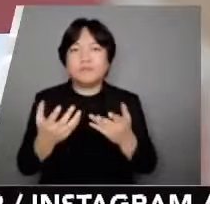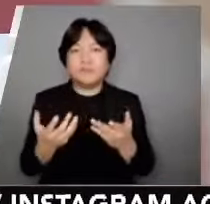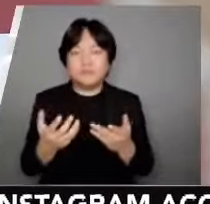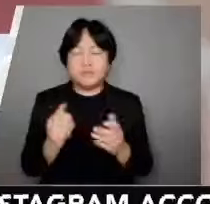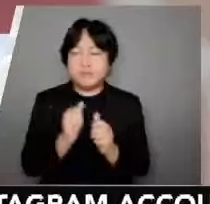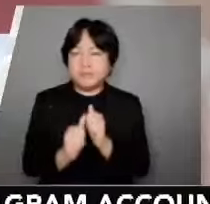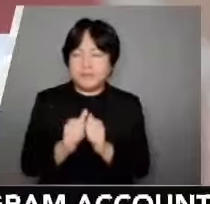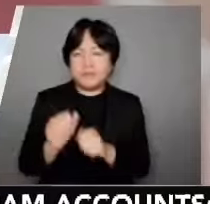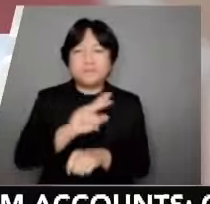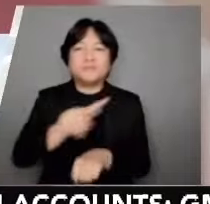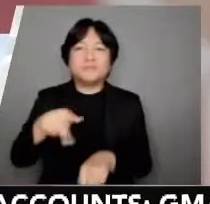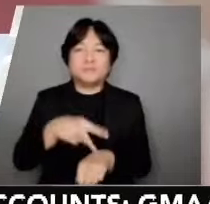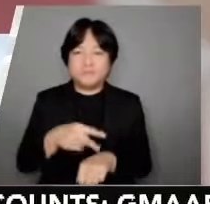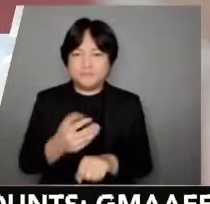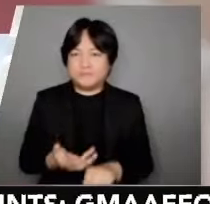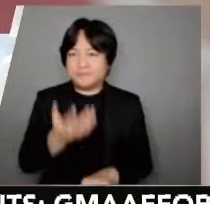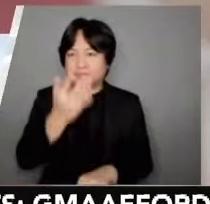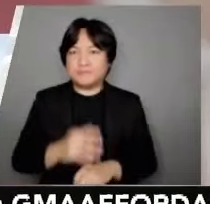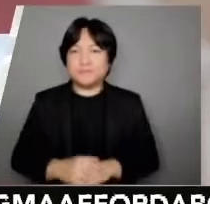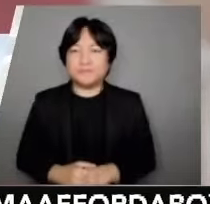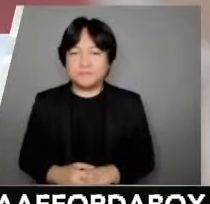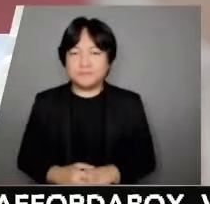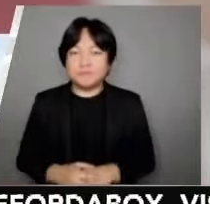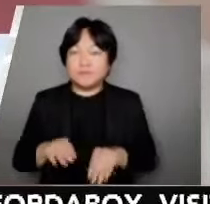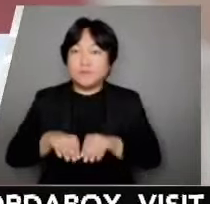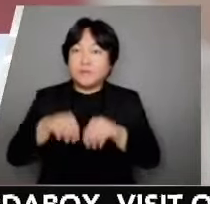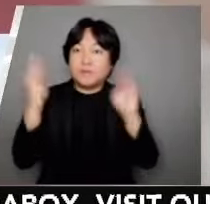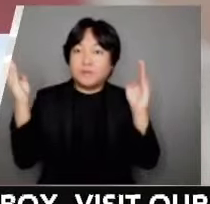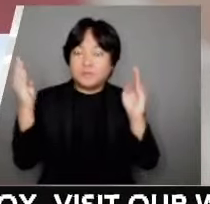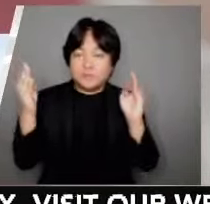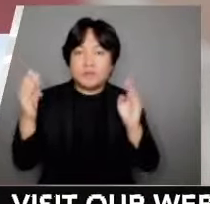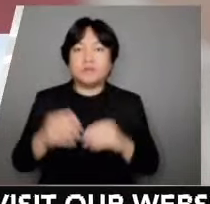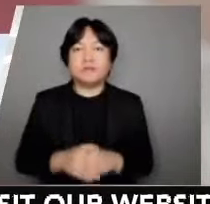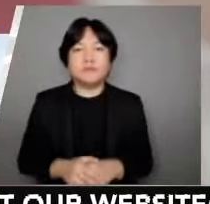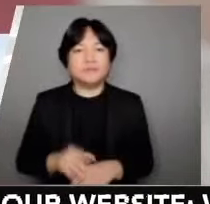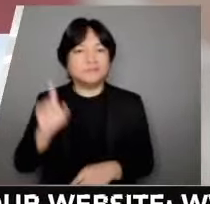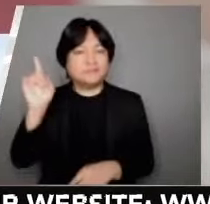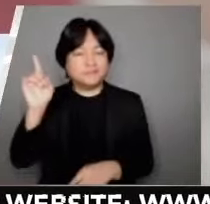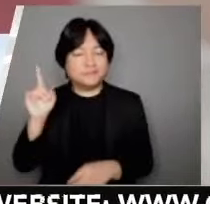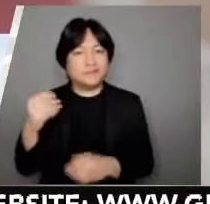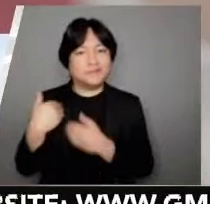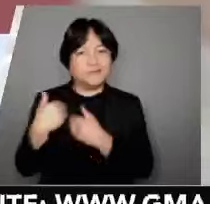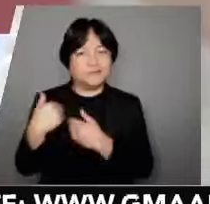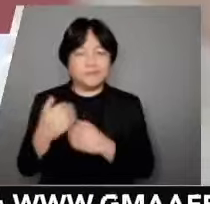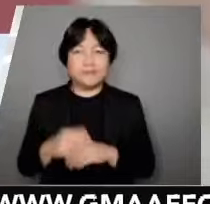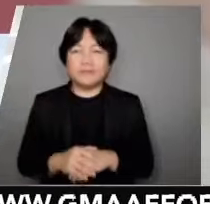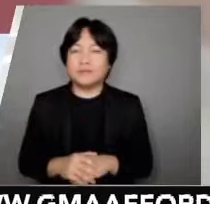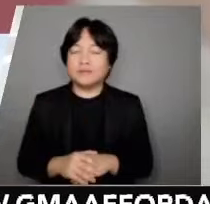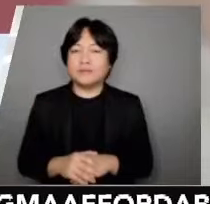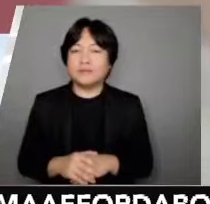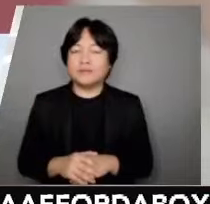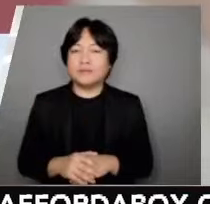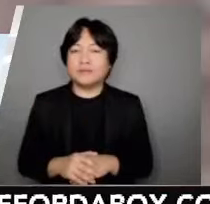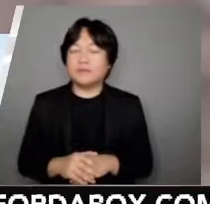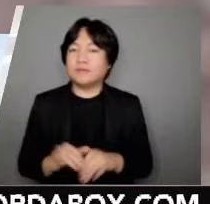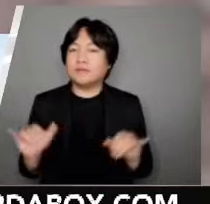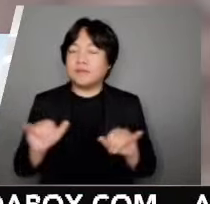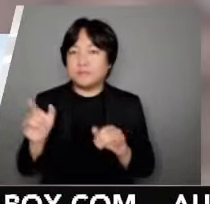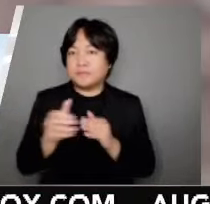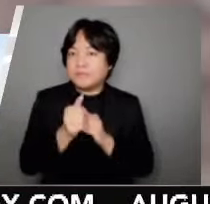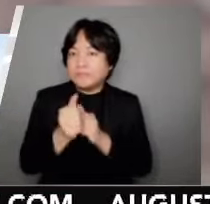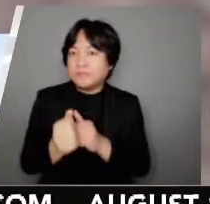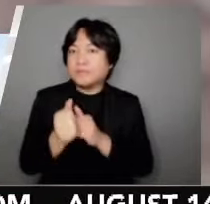to. Sa opening ceremonies din na-assign si Jenica, pero sa team ng Spain kung saan ginabayan niya ang mga